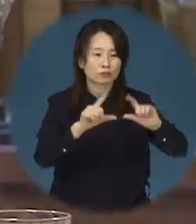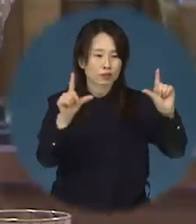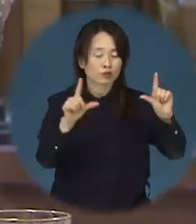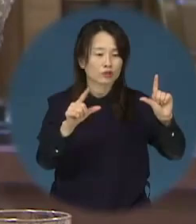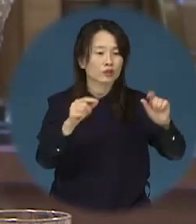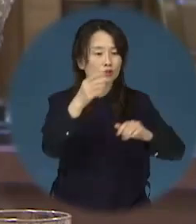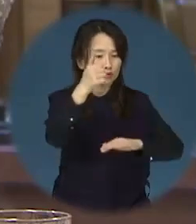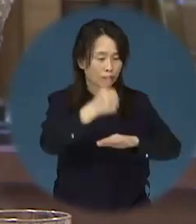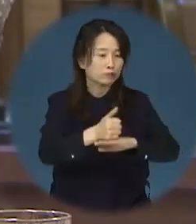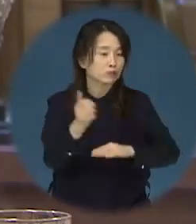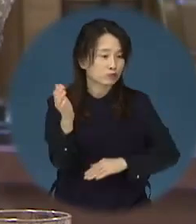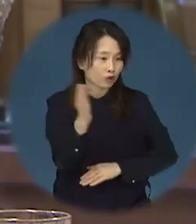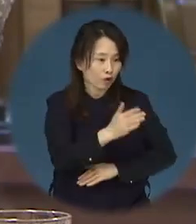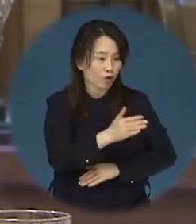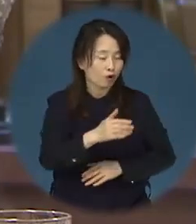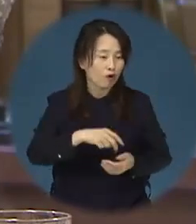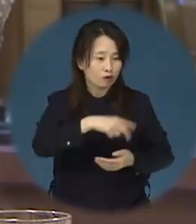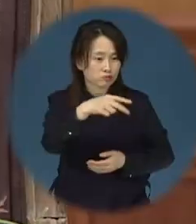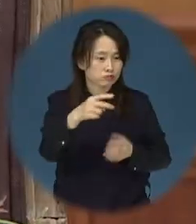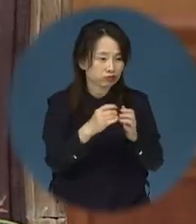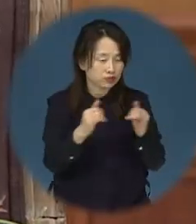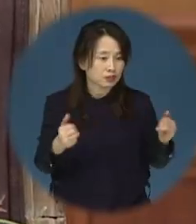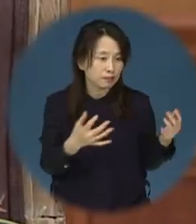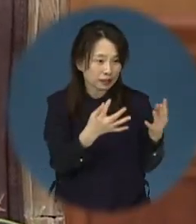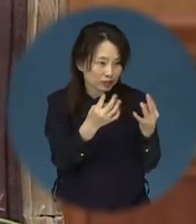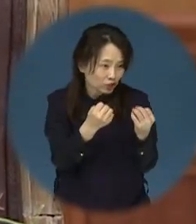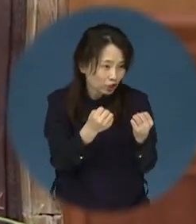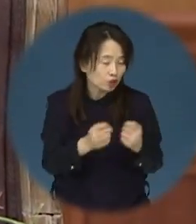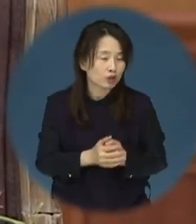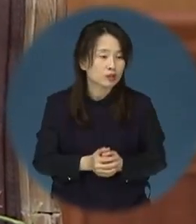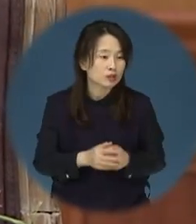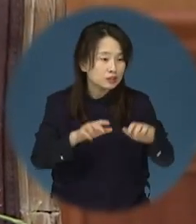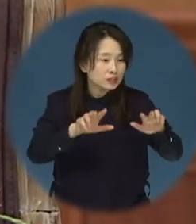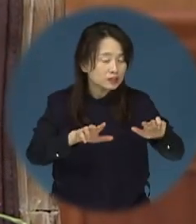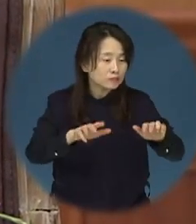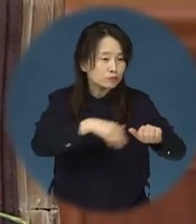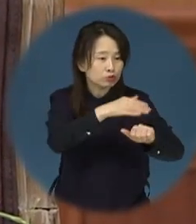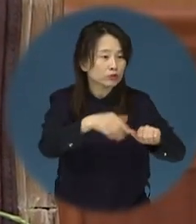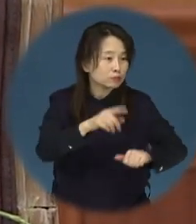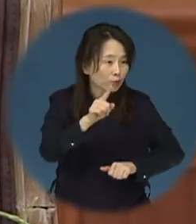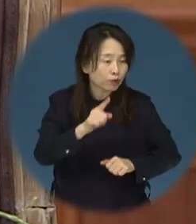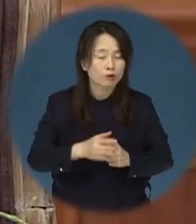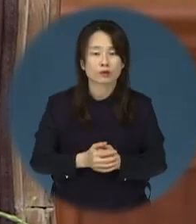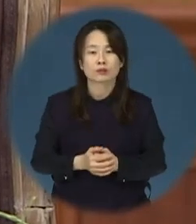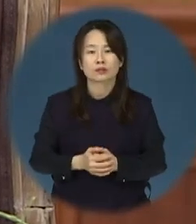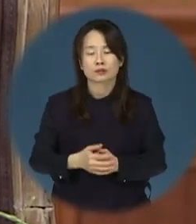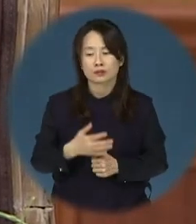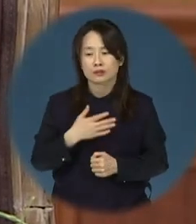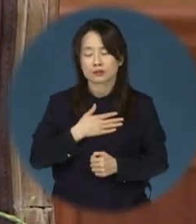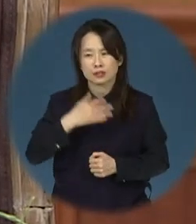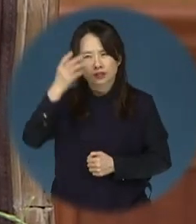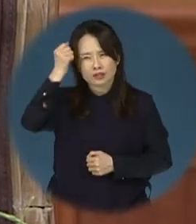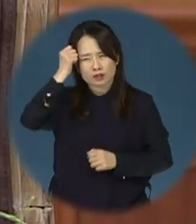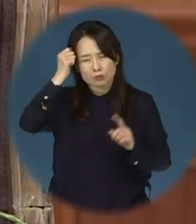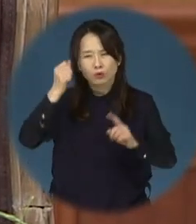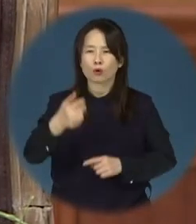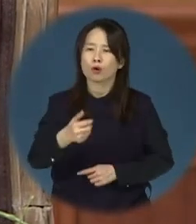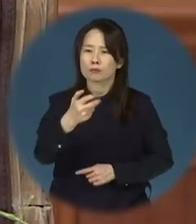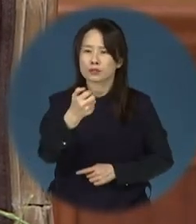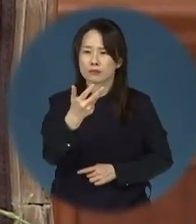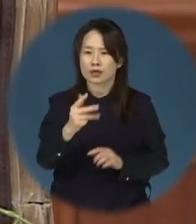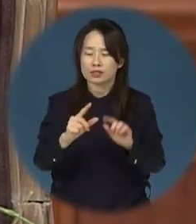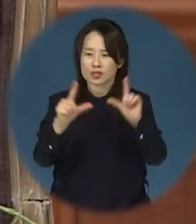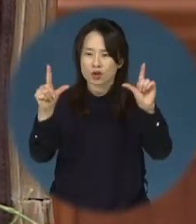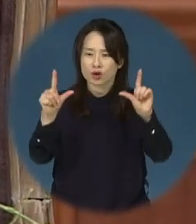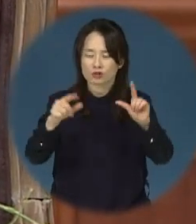줄었다고 했는데 여전하죠? 여전히 있죠? 그러니까 제가 기억할 때 88년도에는 그 올림픽 한다고 원래 길에 있던